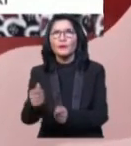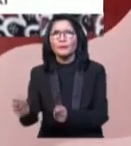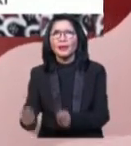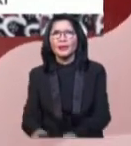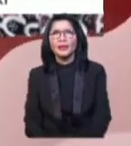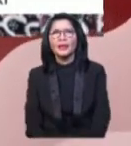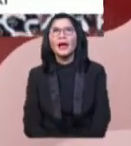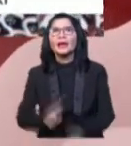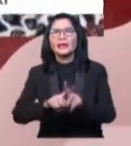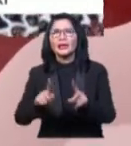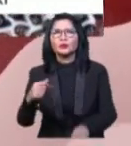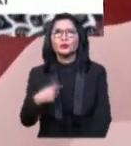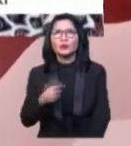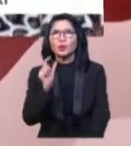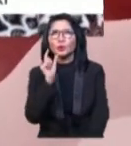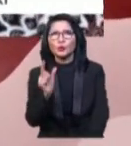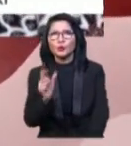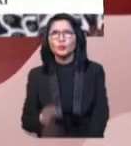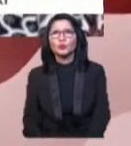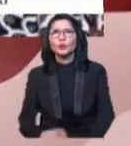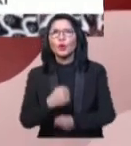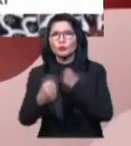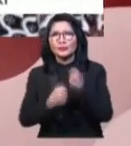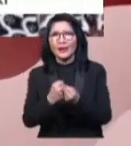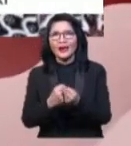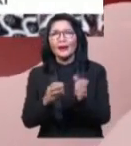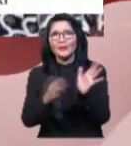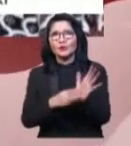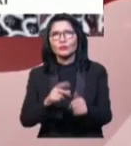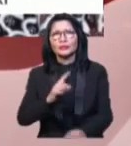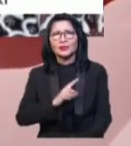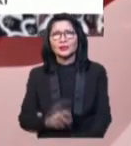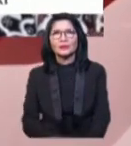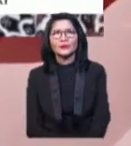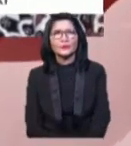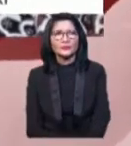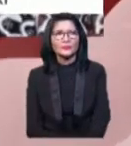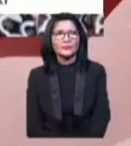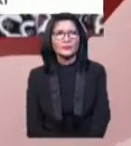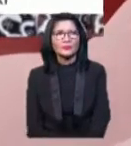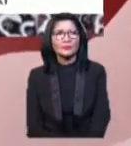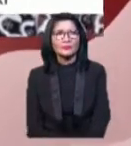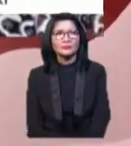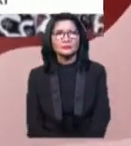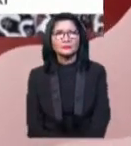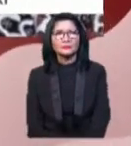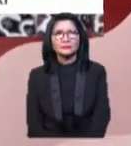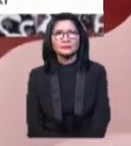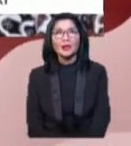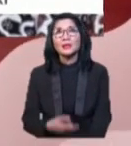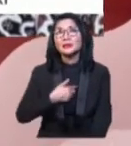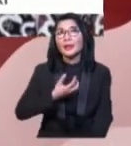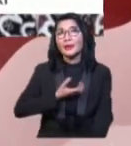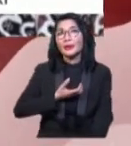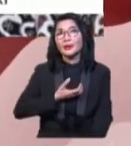berlebihan, tetapi memang untuk kepentingan si usaha mikro itu sendiri. Dan mungkin Kang Vicky, saya juga ingin